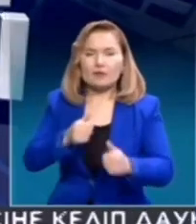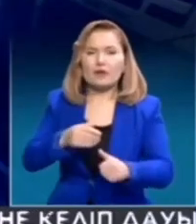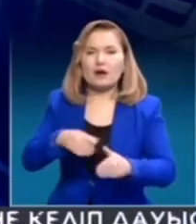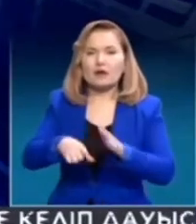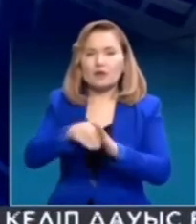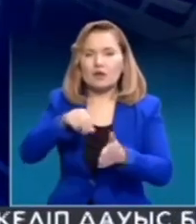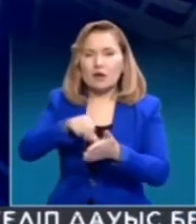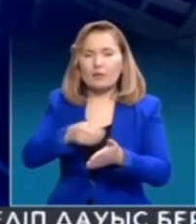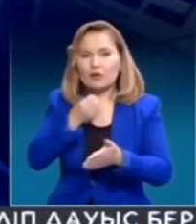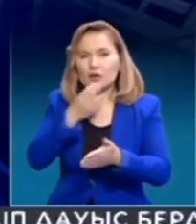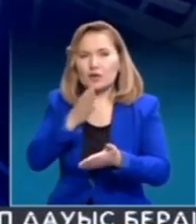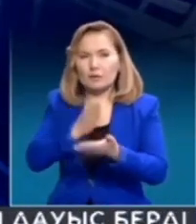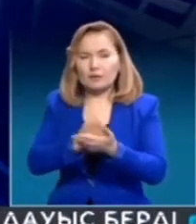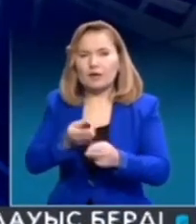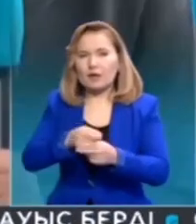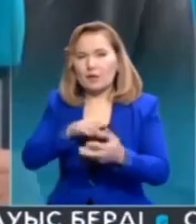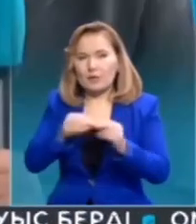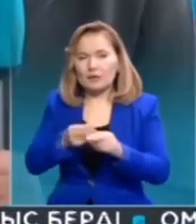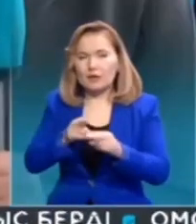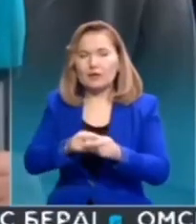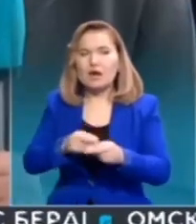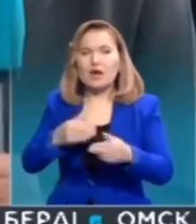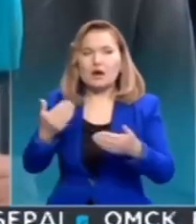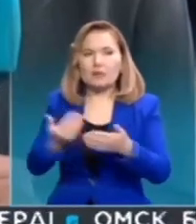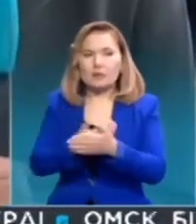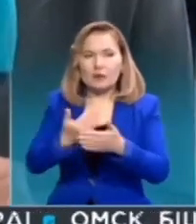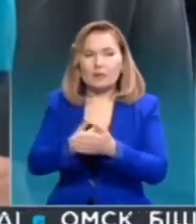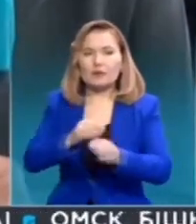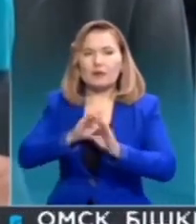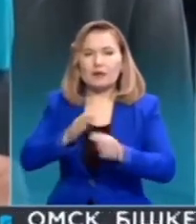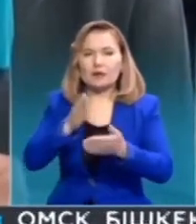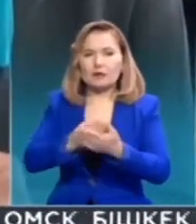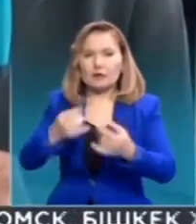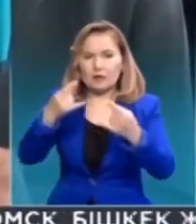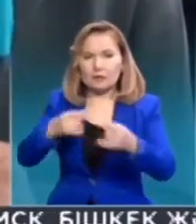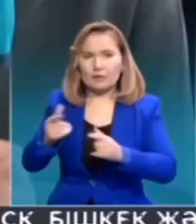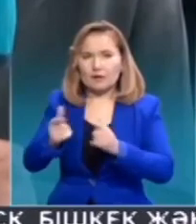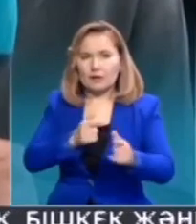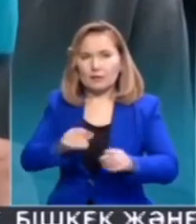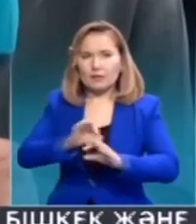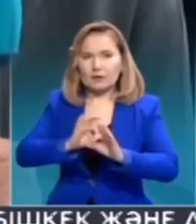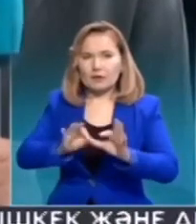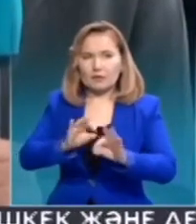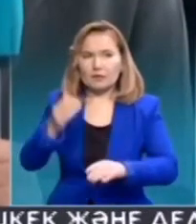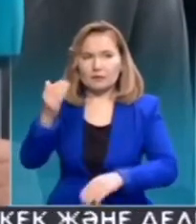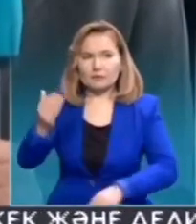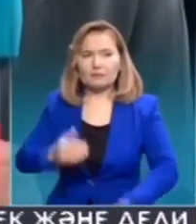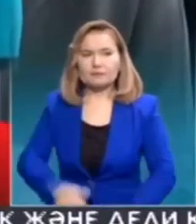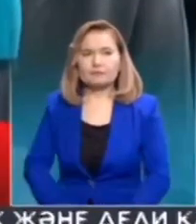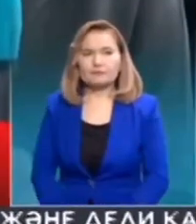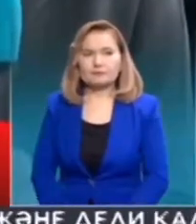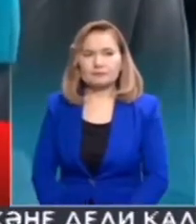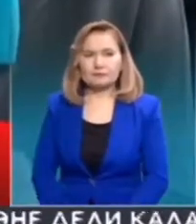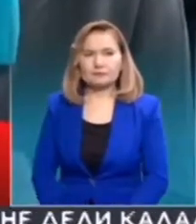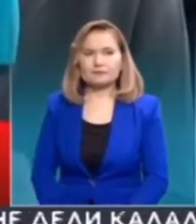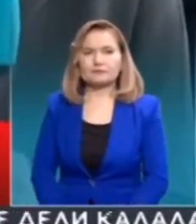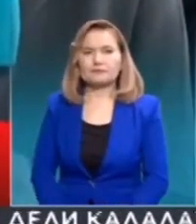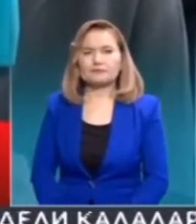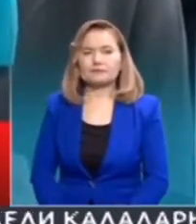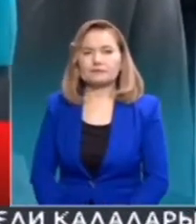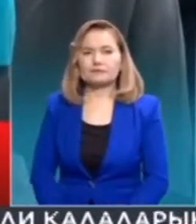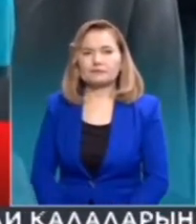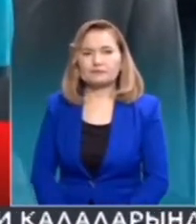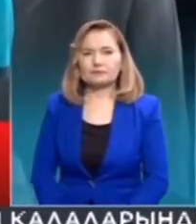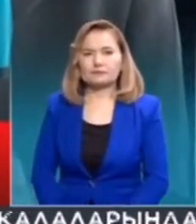жатыр. Омсындық Наурызбаева соңғы ақпараттармен тікелей эфирде бөлісуге әзір. Біз сізді тыңдап тұрмыз.